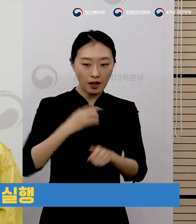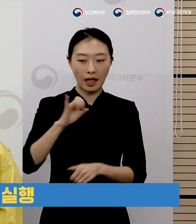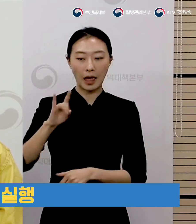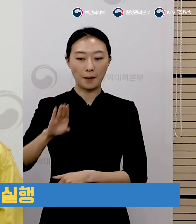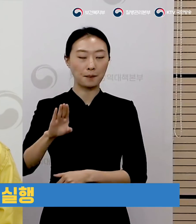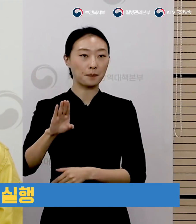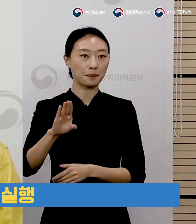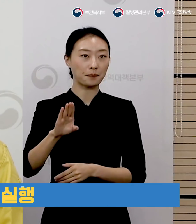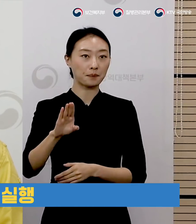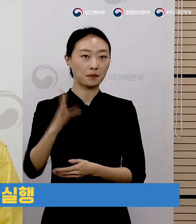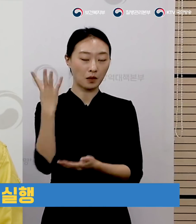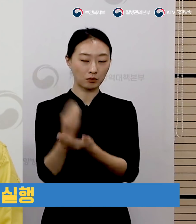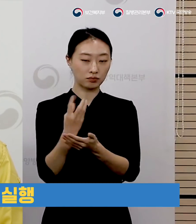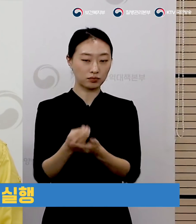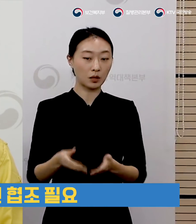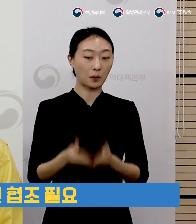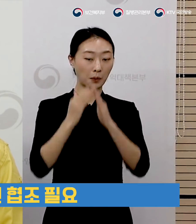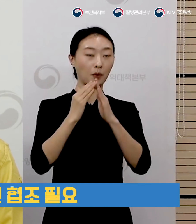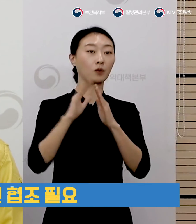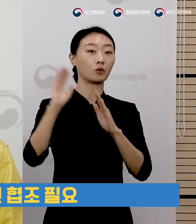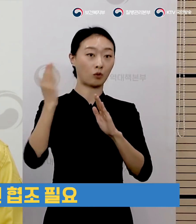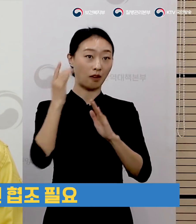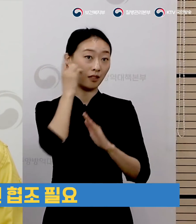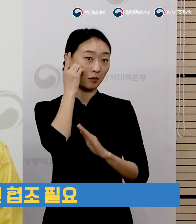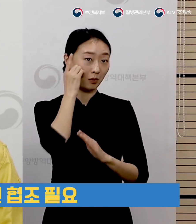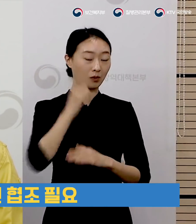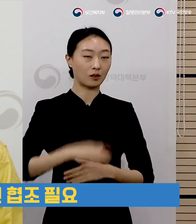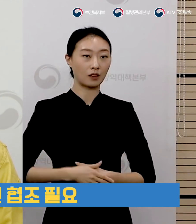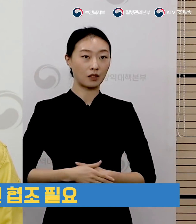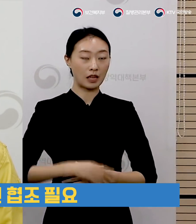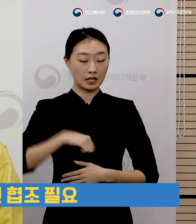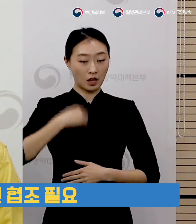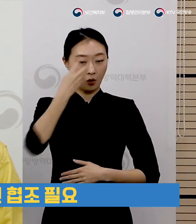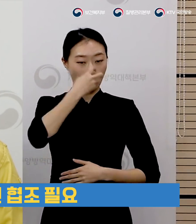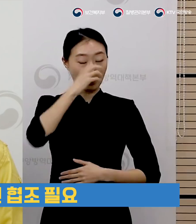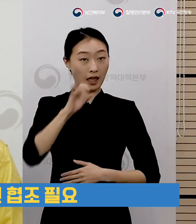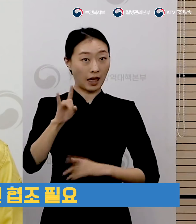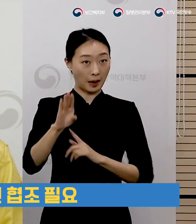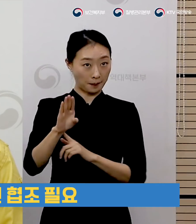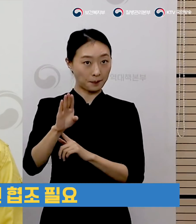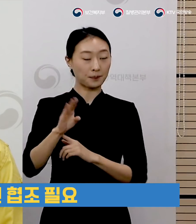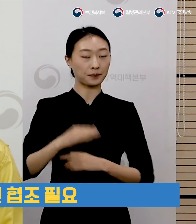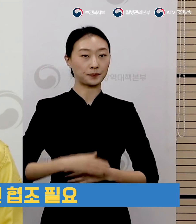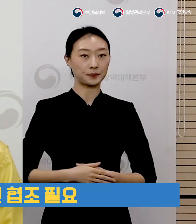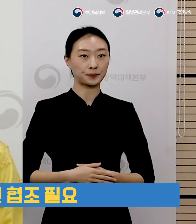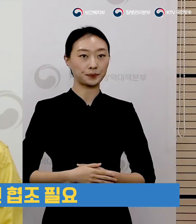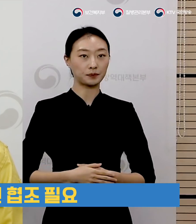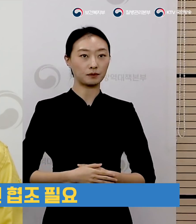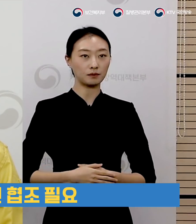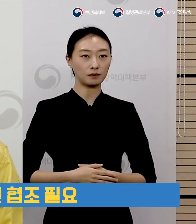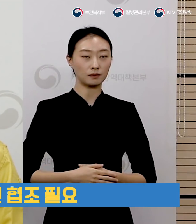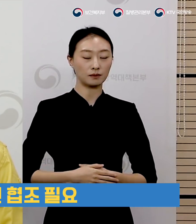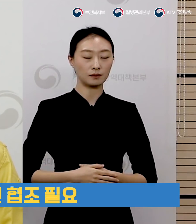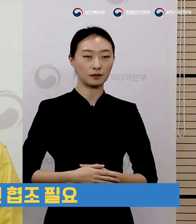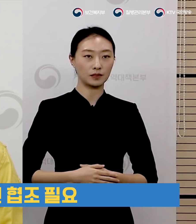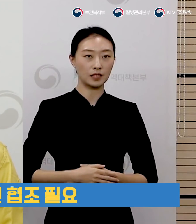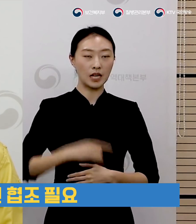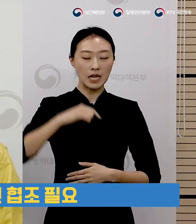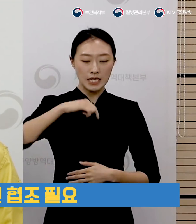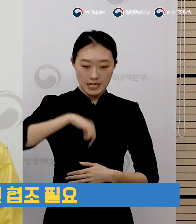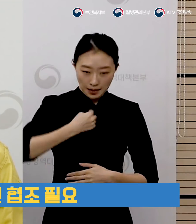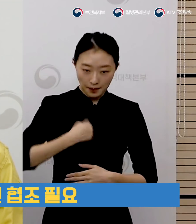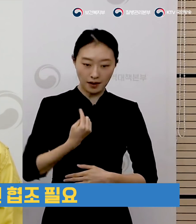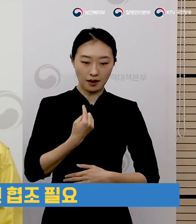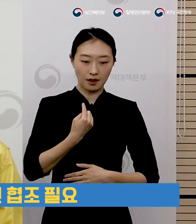됩니다. 근데 이제 이 자가관리 앱은 기본적으로 이제 자발적인 자가격리